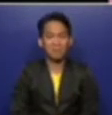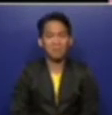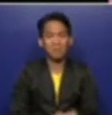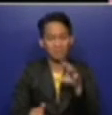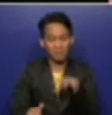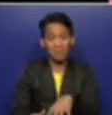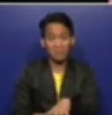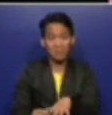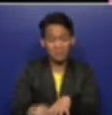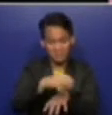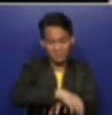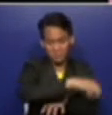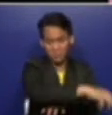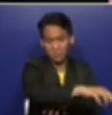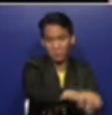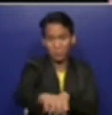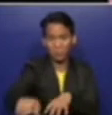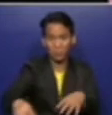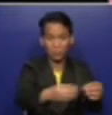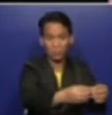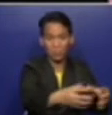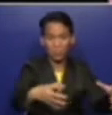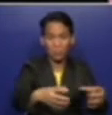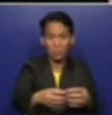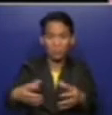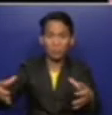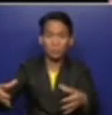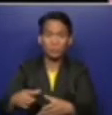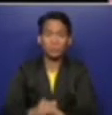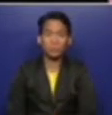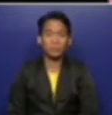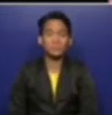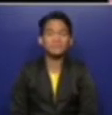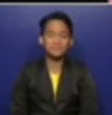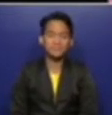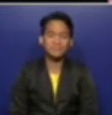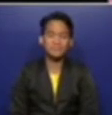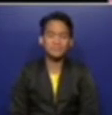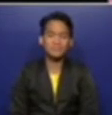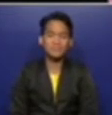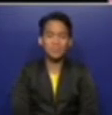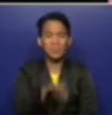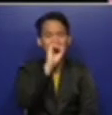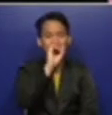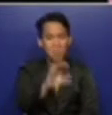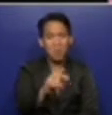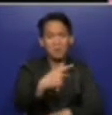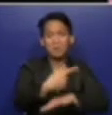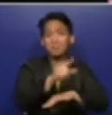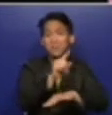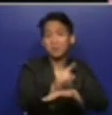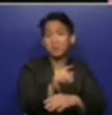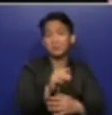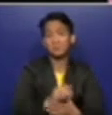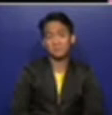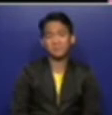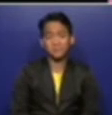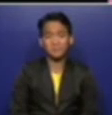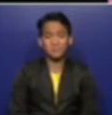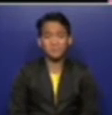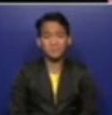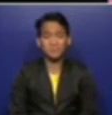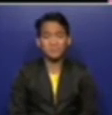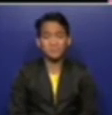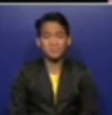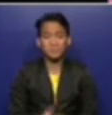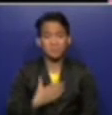นี้เนี่ยมันเป็นสิ่งที่ต้องกราบเรียนท่านประธานว่ามันมีเหตุการณ์ครับที่ผมเ